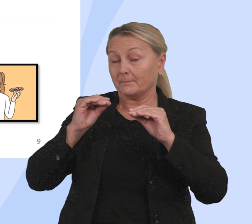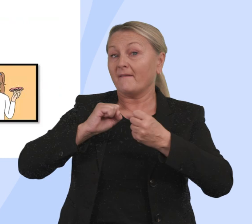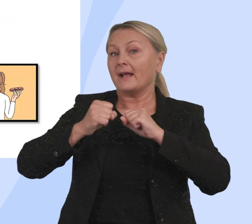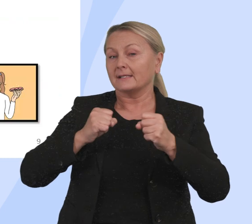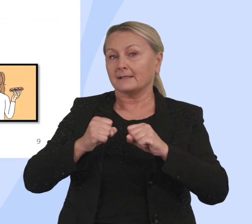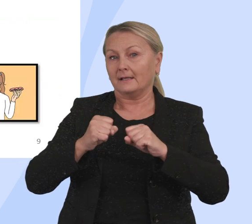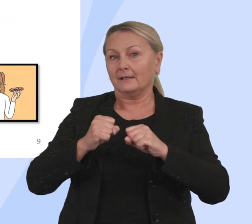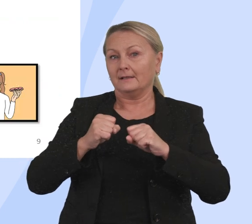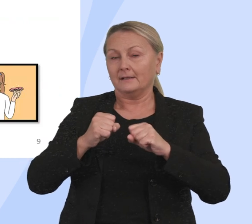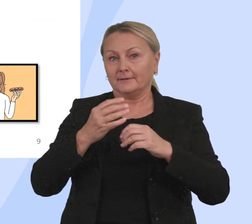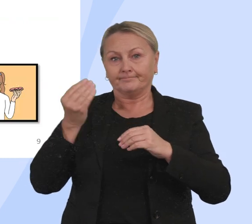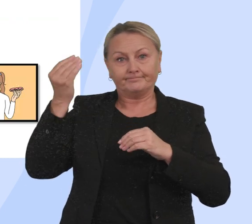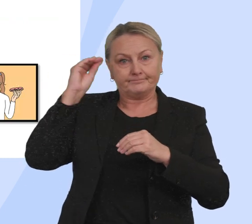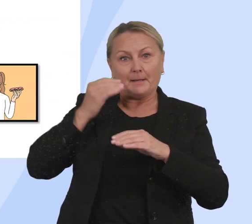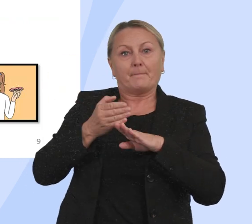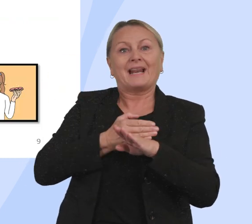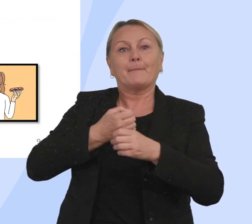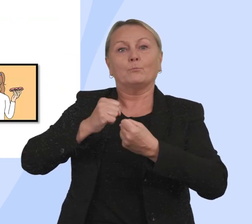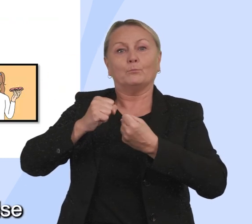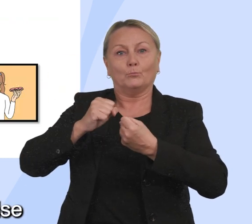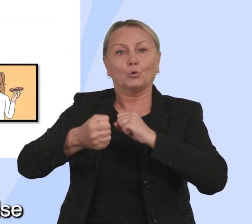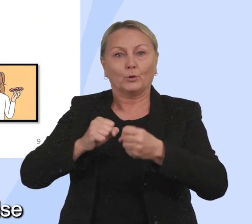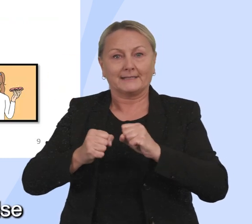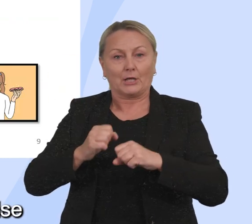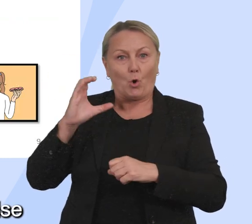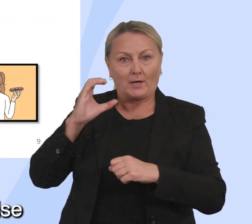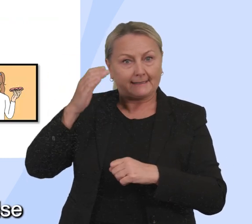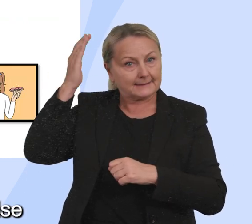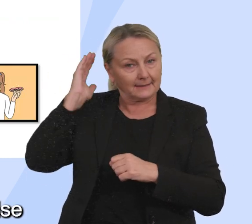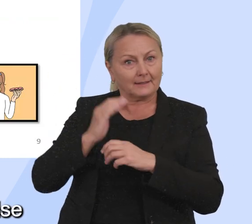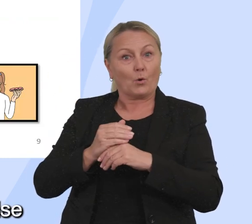Det er der, hvor spejlneuronerne blandt andet befinder sig. Så